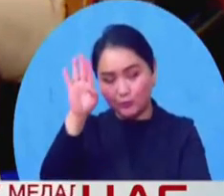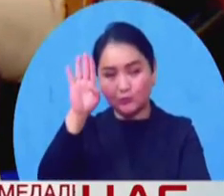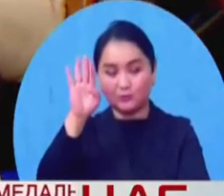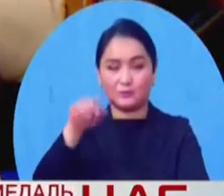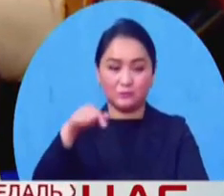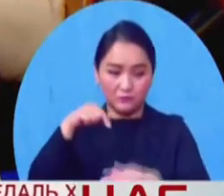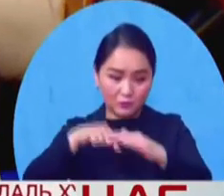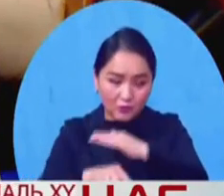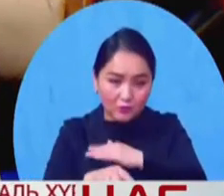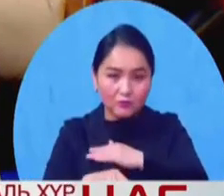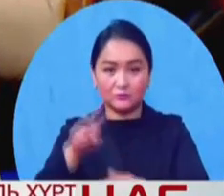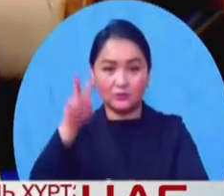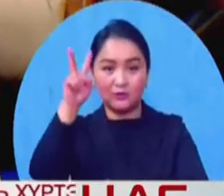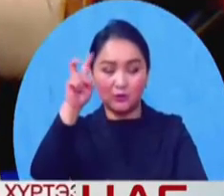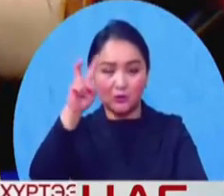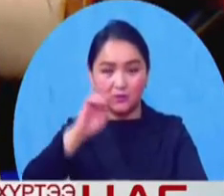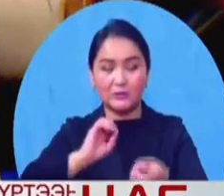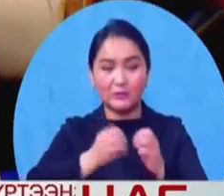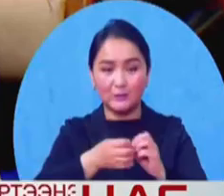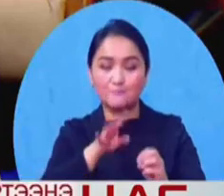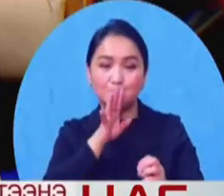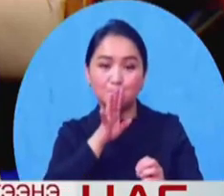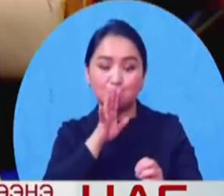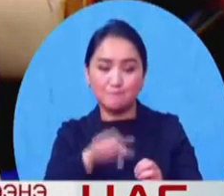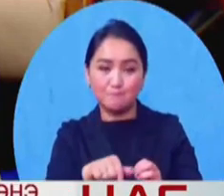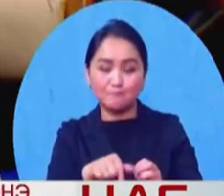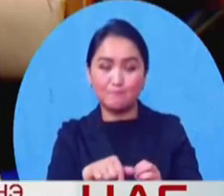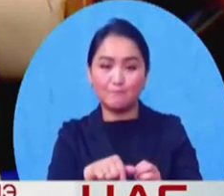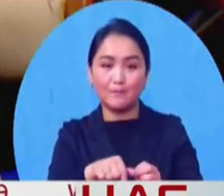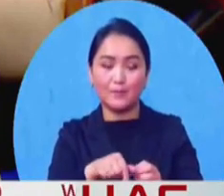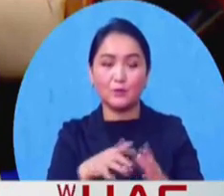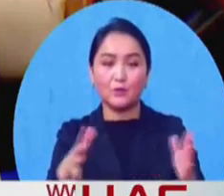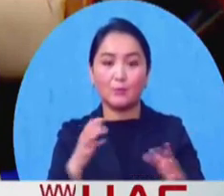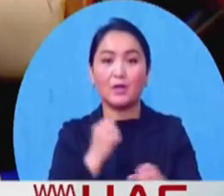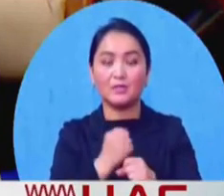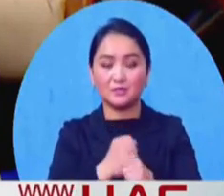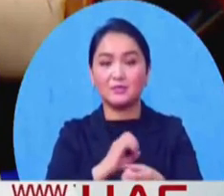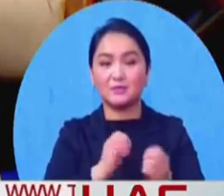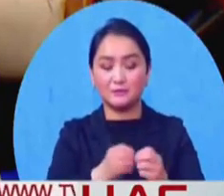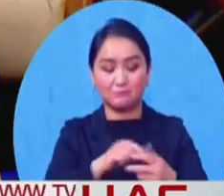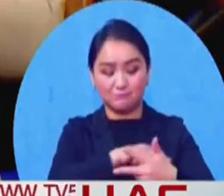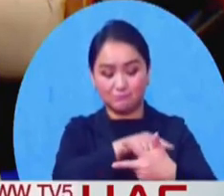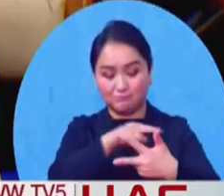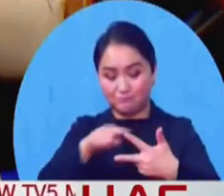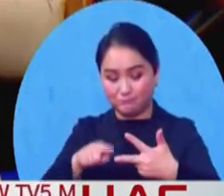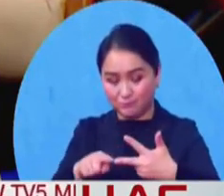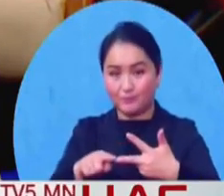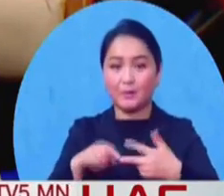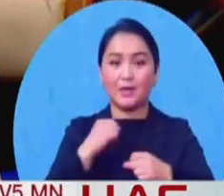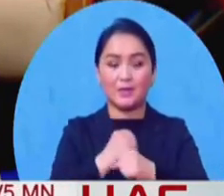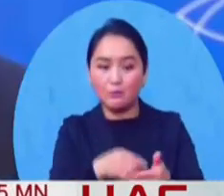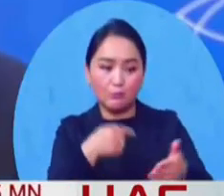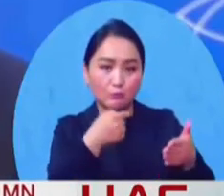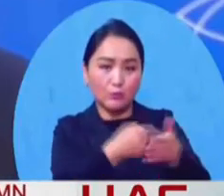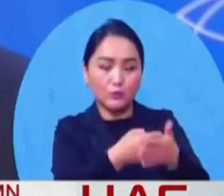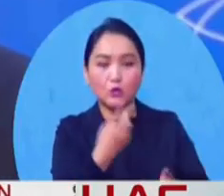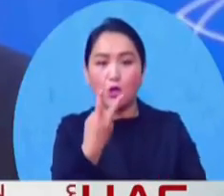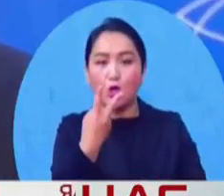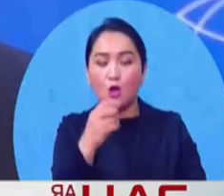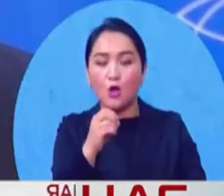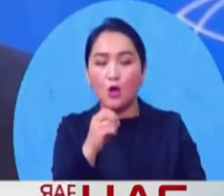дотор цэцэрлэгийнхаа дотор дотор байдлынхаа дотор нэг бас энэ томоохон ажил. Ийм 3 том ажлууд одоо боломжтой харагдаж